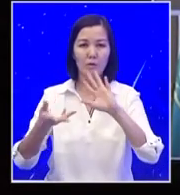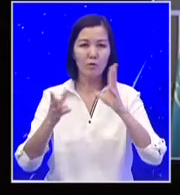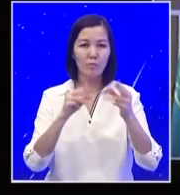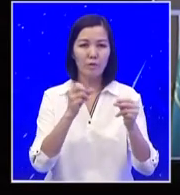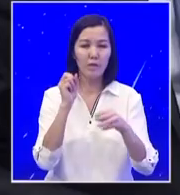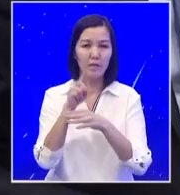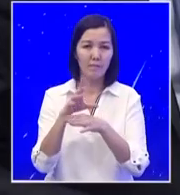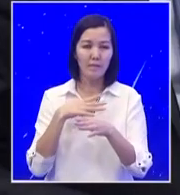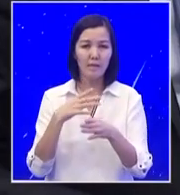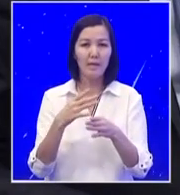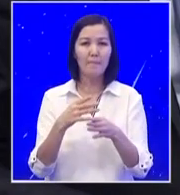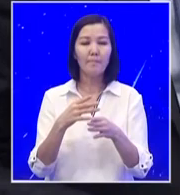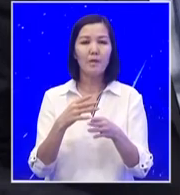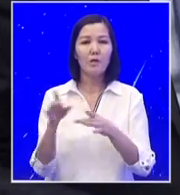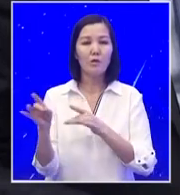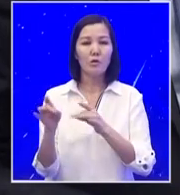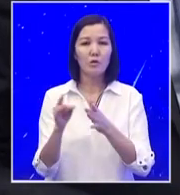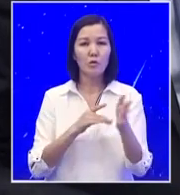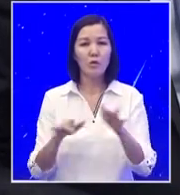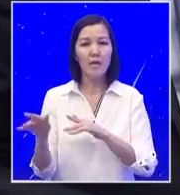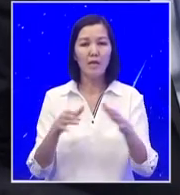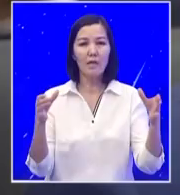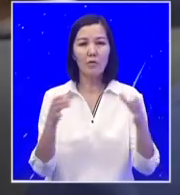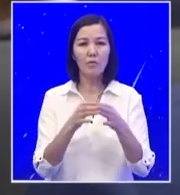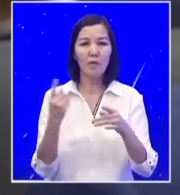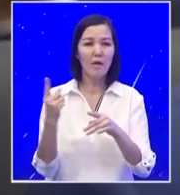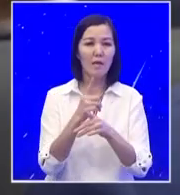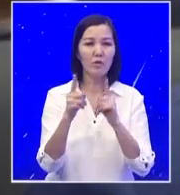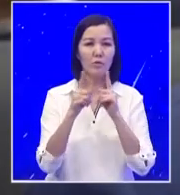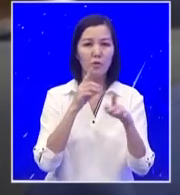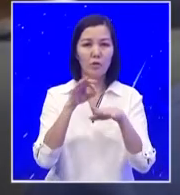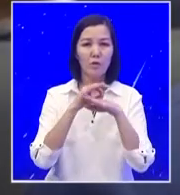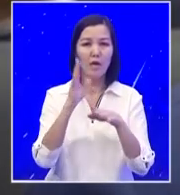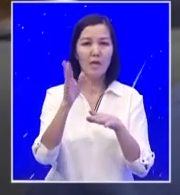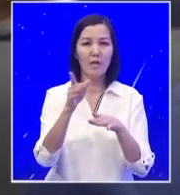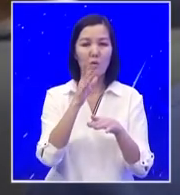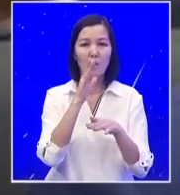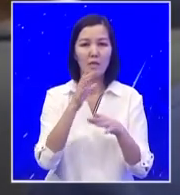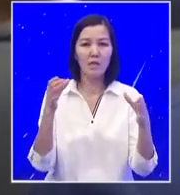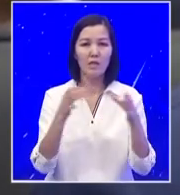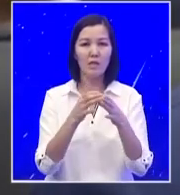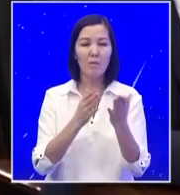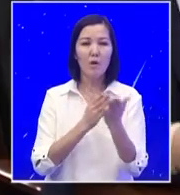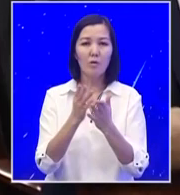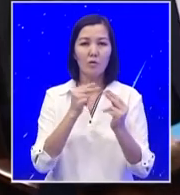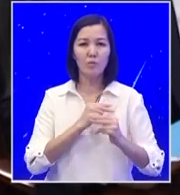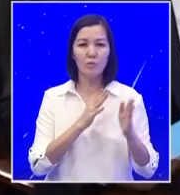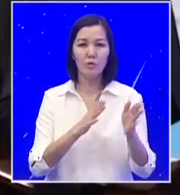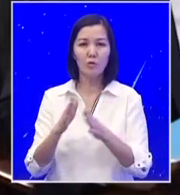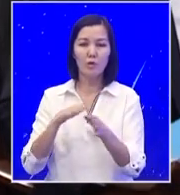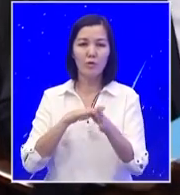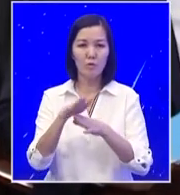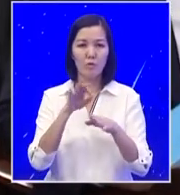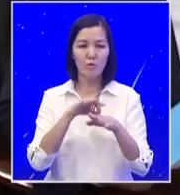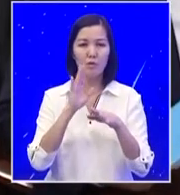жүргізуді тапсырды. Айта кетейік, бұл шұғыл әрекет ету тобының алғашқы отырысы. Алдағы уақытта арнайы штаб осы бағыттарда жұмысын жүйелі